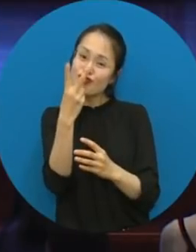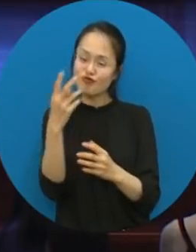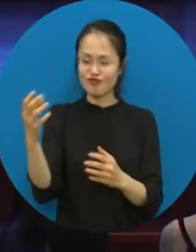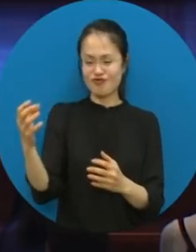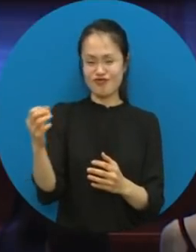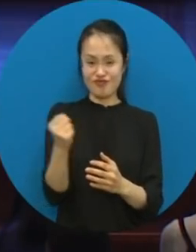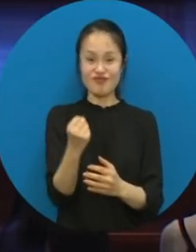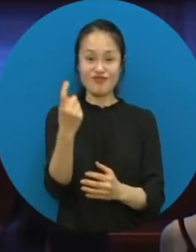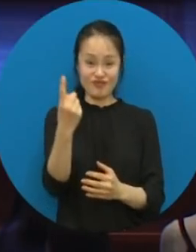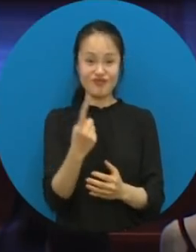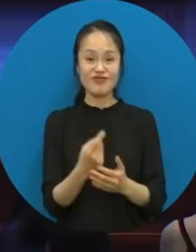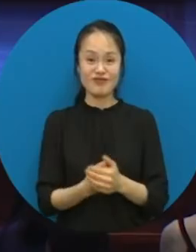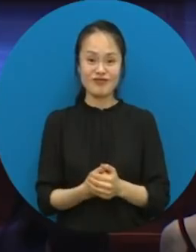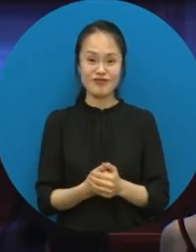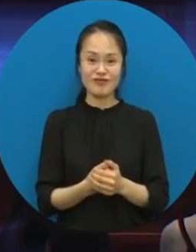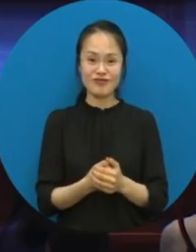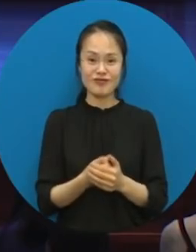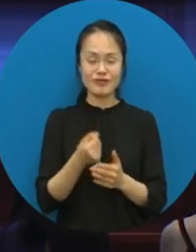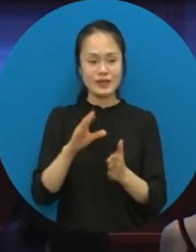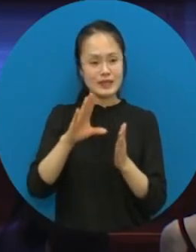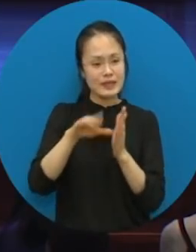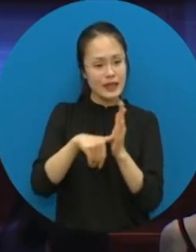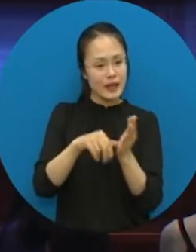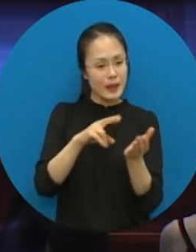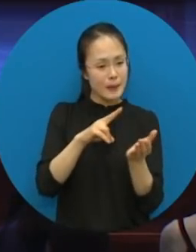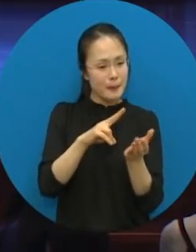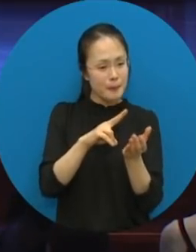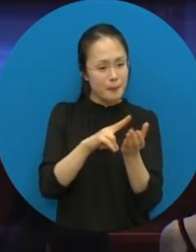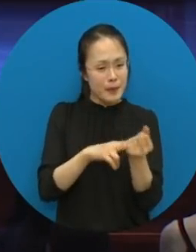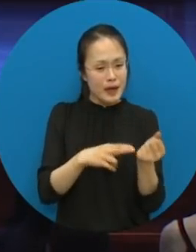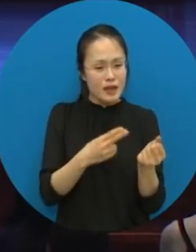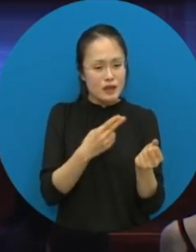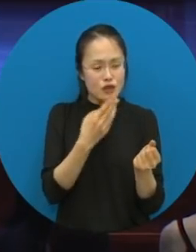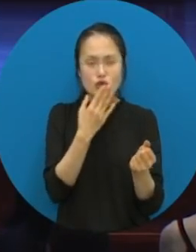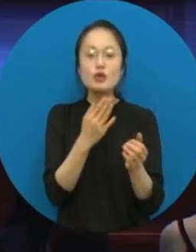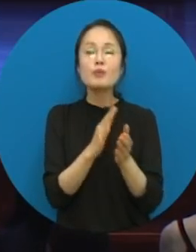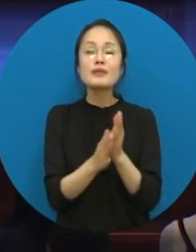그때는 이제 팔 수 없는 고기들을 아이들에게 주곤 했습니다.